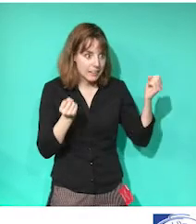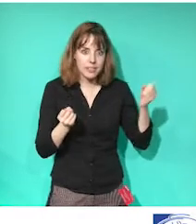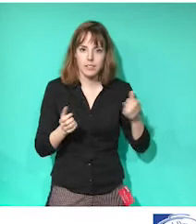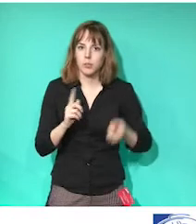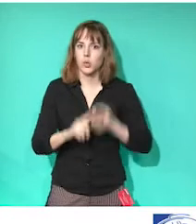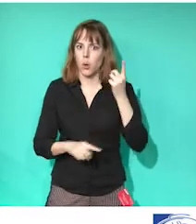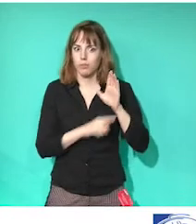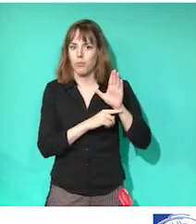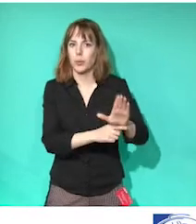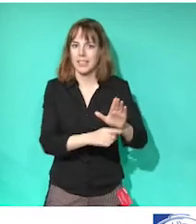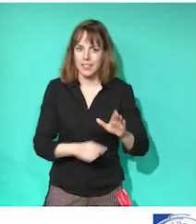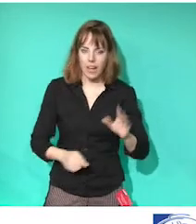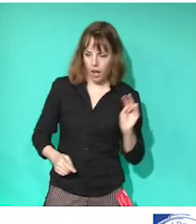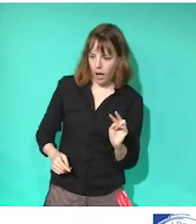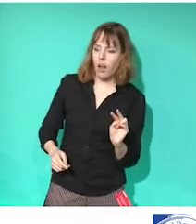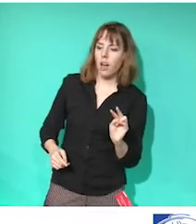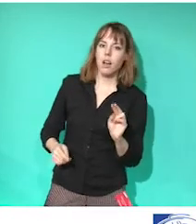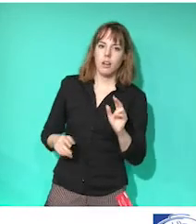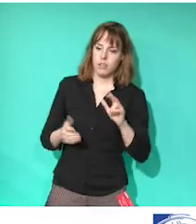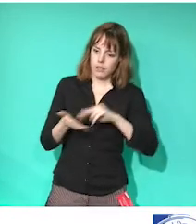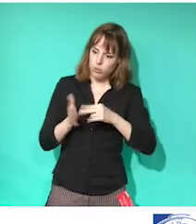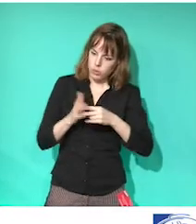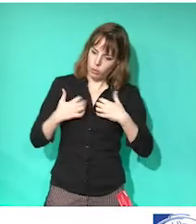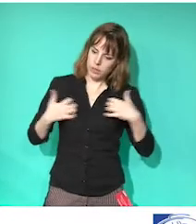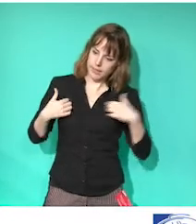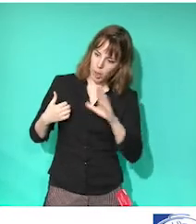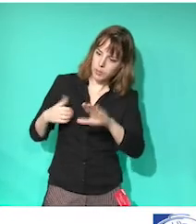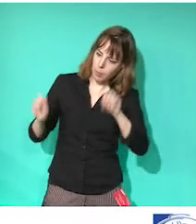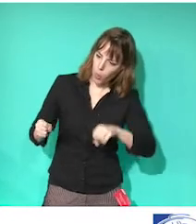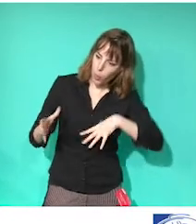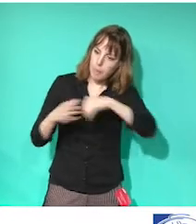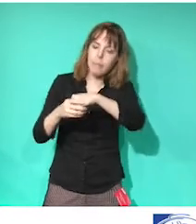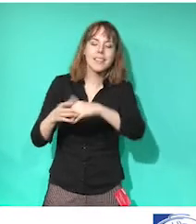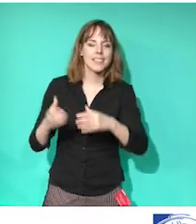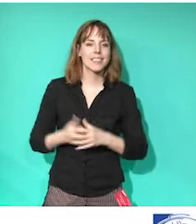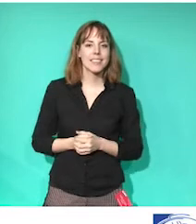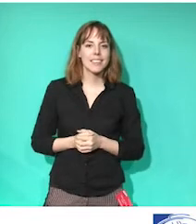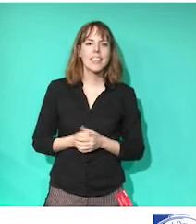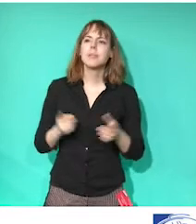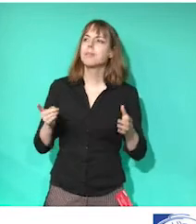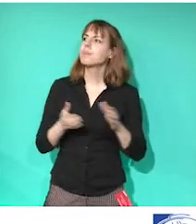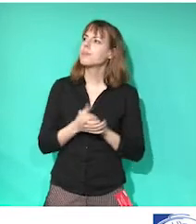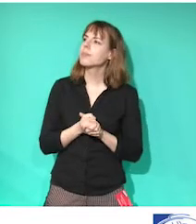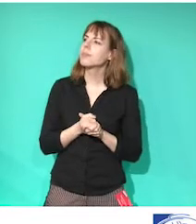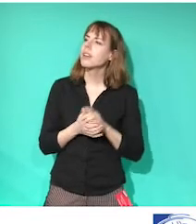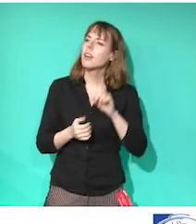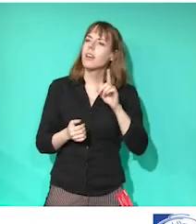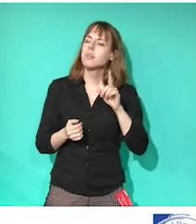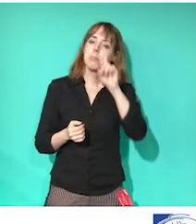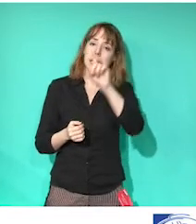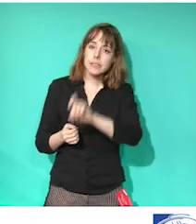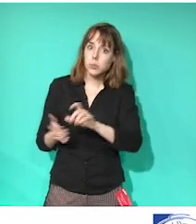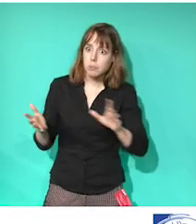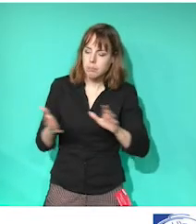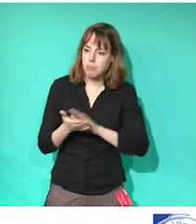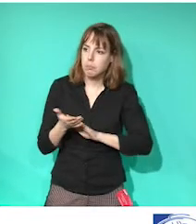donné faire bouger les lignes et renverser les tendances que l'on voit aujourd'hui. Pourquoi, pardon de la question, mais pourquoi est-ce que chez les